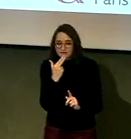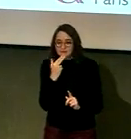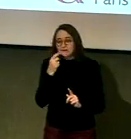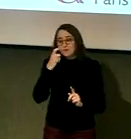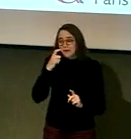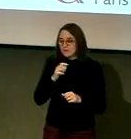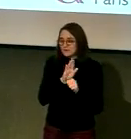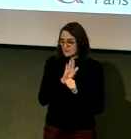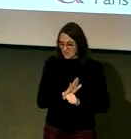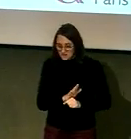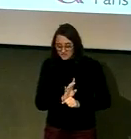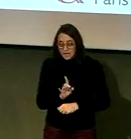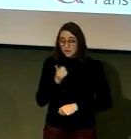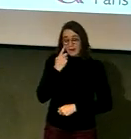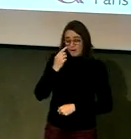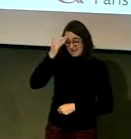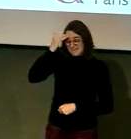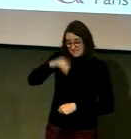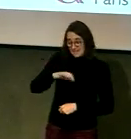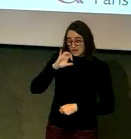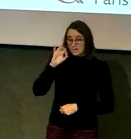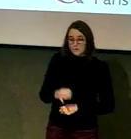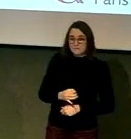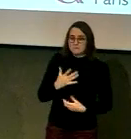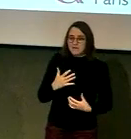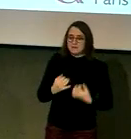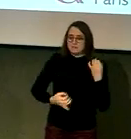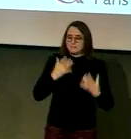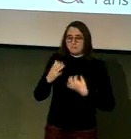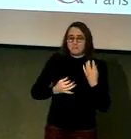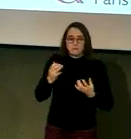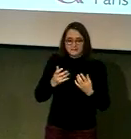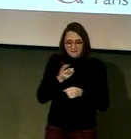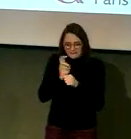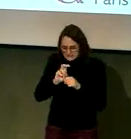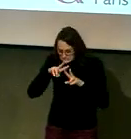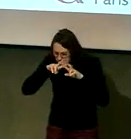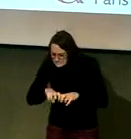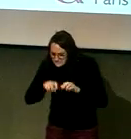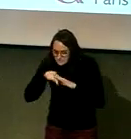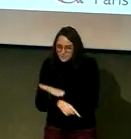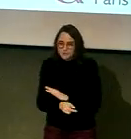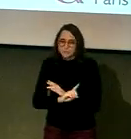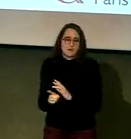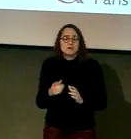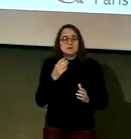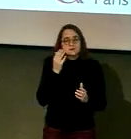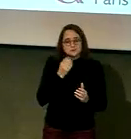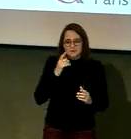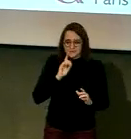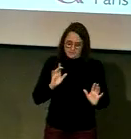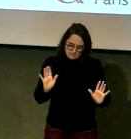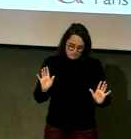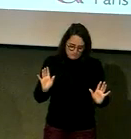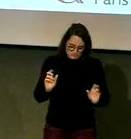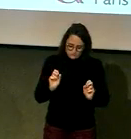sont bien informées, mais elles n'ont pas forcément le temps de développer les risques. Et là, les femmes elles ont la tendance de dire, bon, je